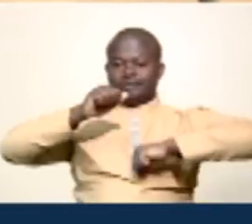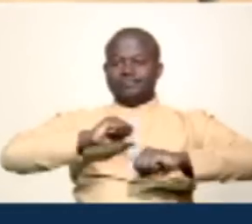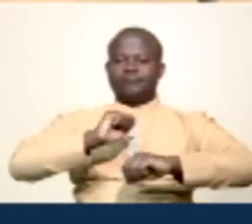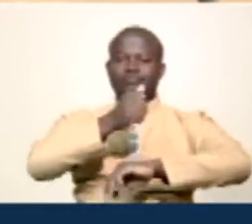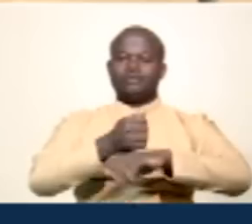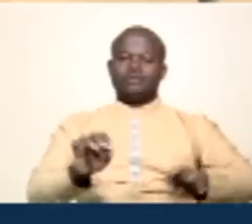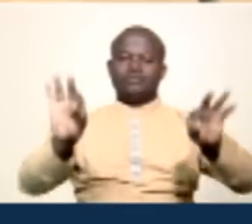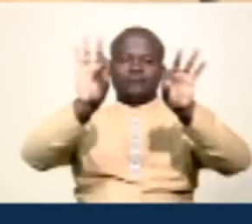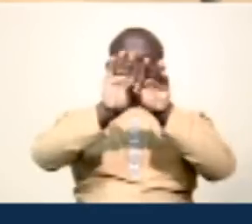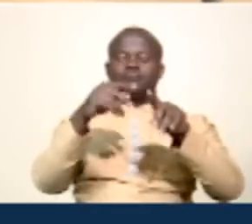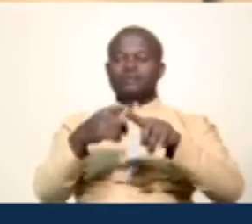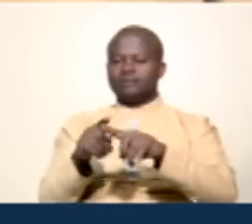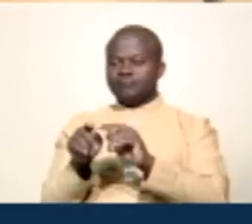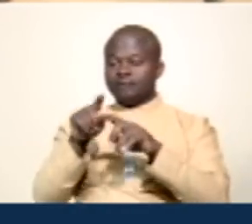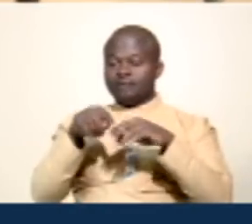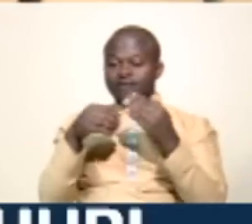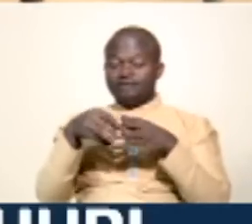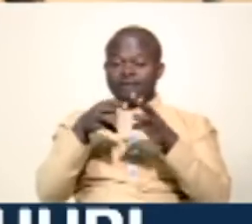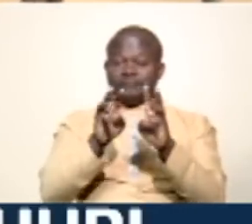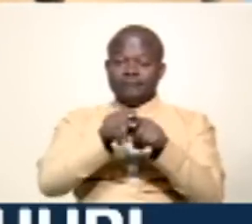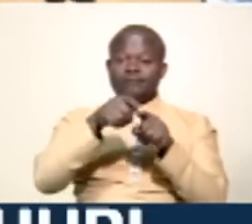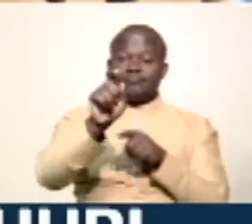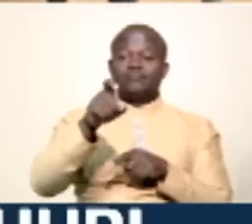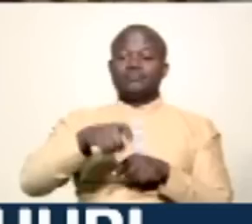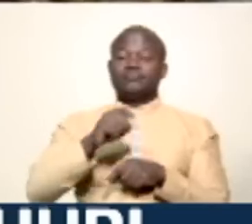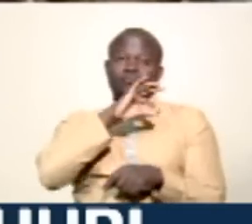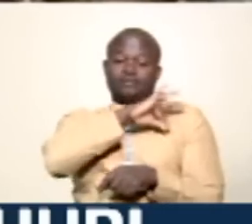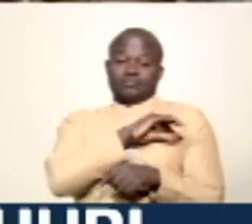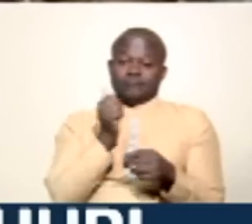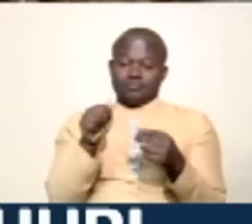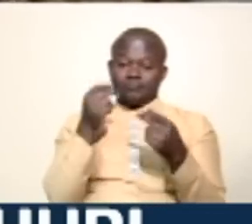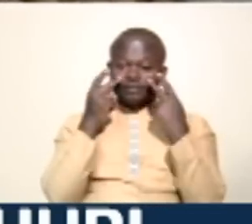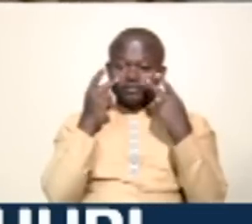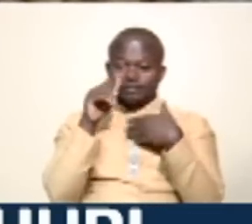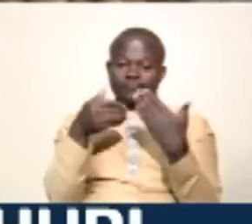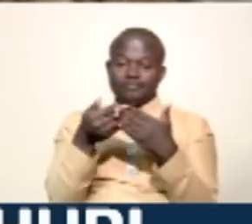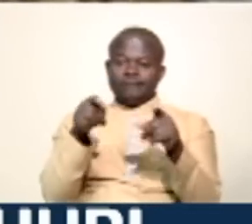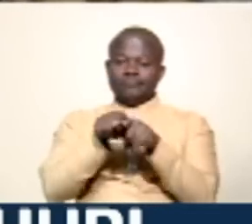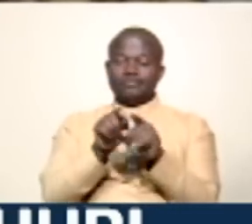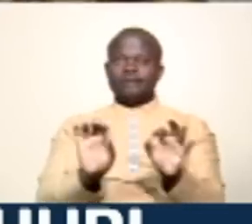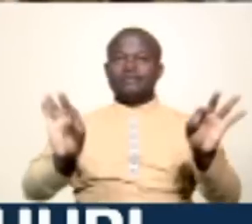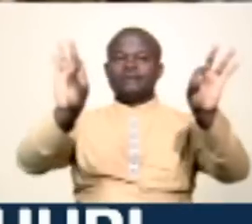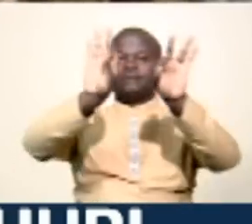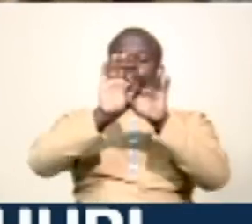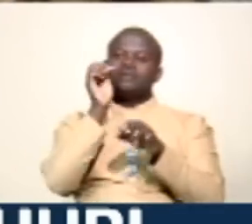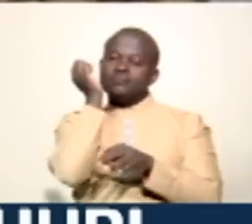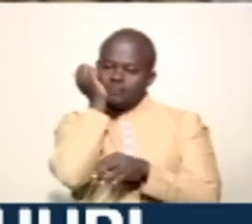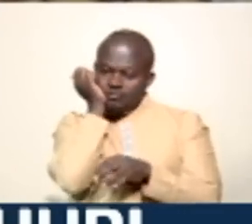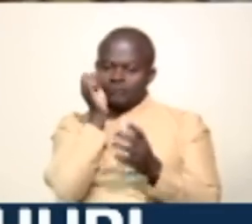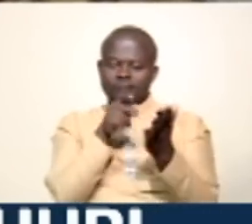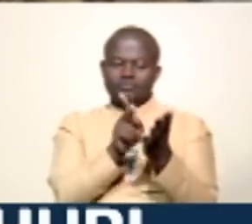biciro bitandukanye bitewe n'uko nabo bakeneye inyungu. Aho ushobora gusanga nk'igiciro cy'ibishyimbo kiri